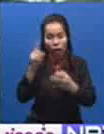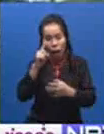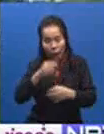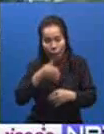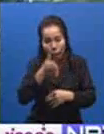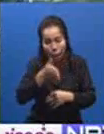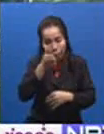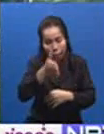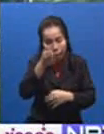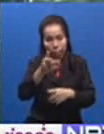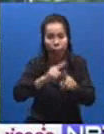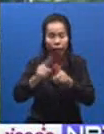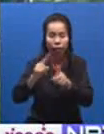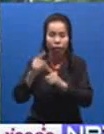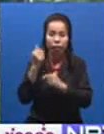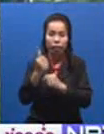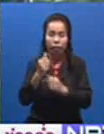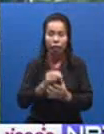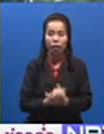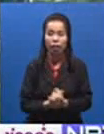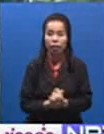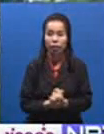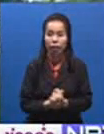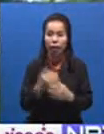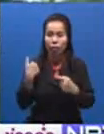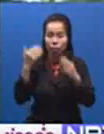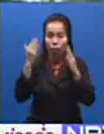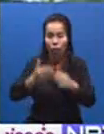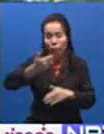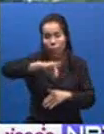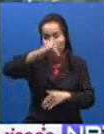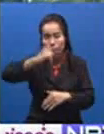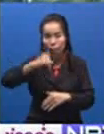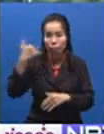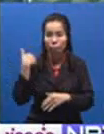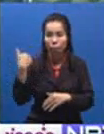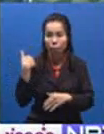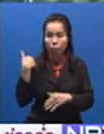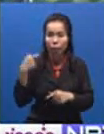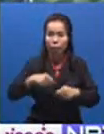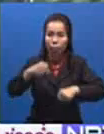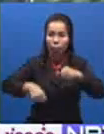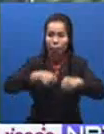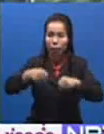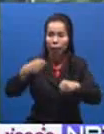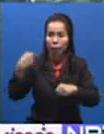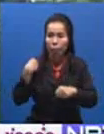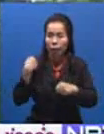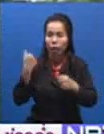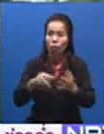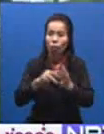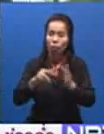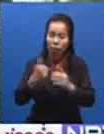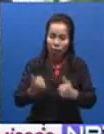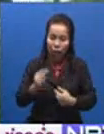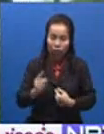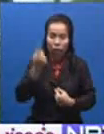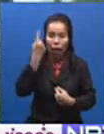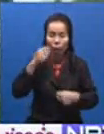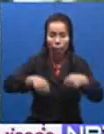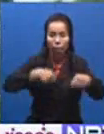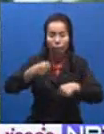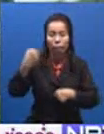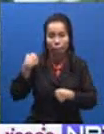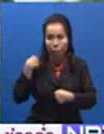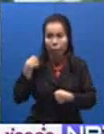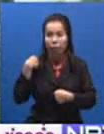างๆมากยิ่งขึ้นนะคะนี่บางคนเนี่ยมาปั่นจักรยานครั้งนี้ถือเป็นการปั่นครั้งแรกใน